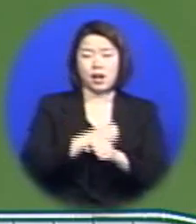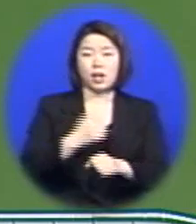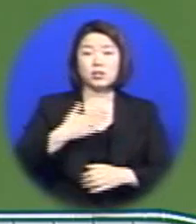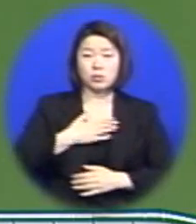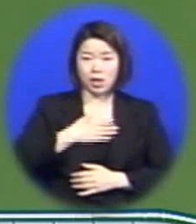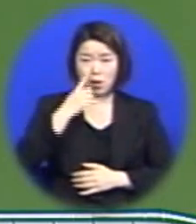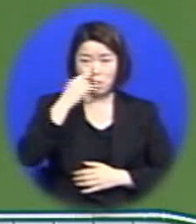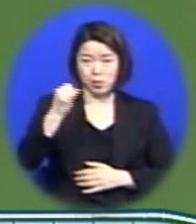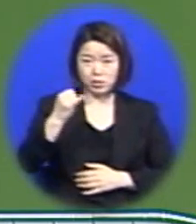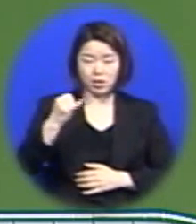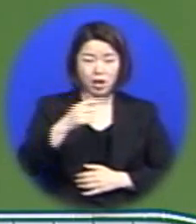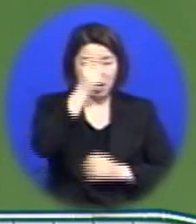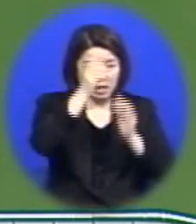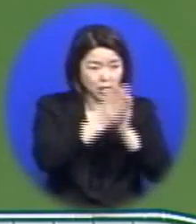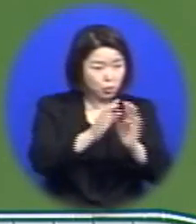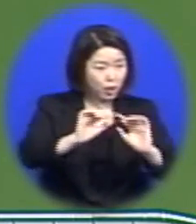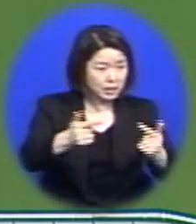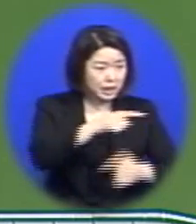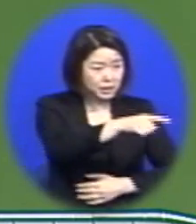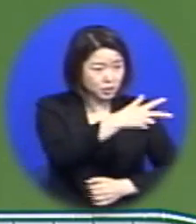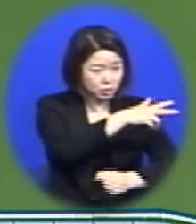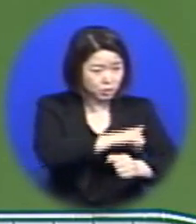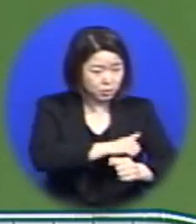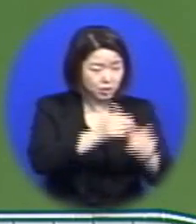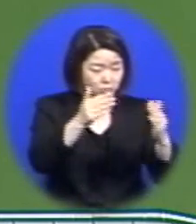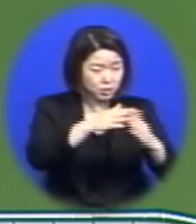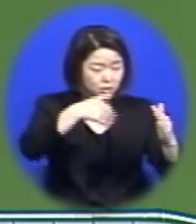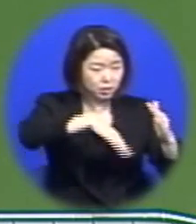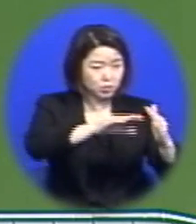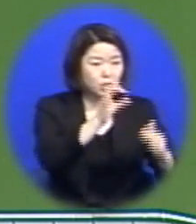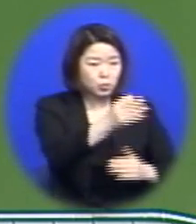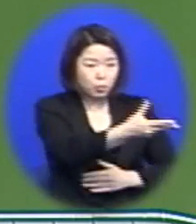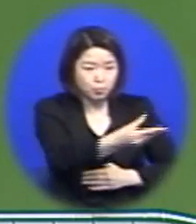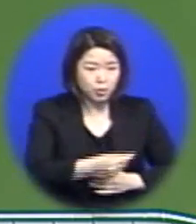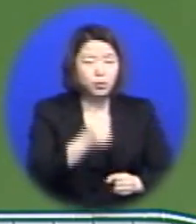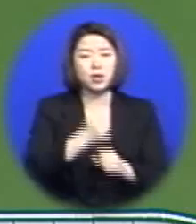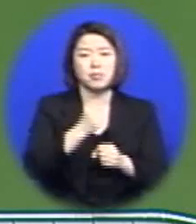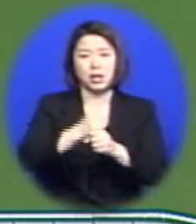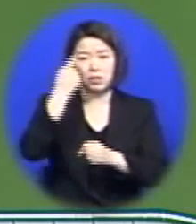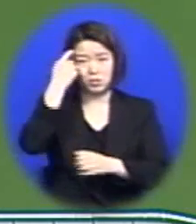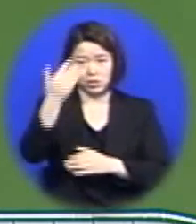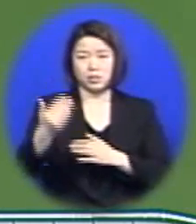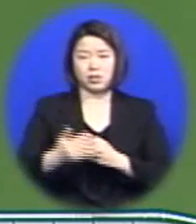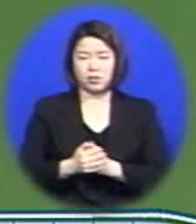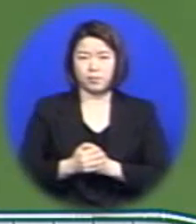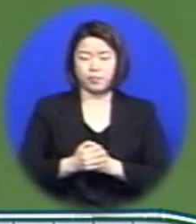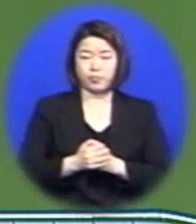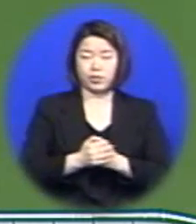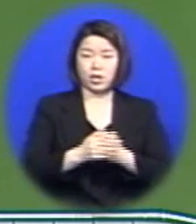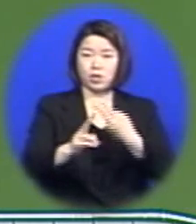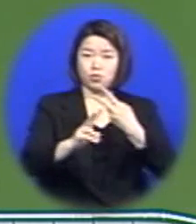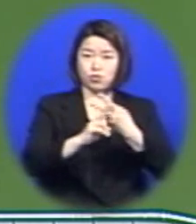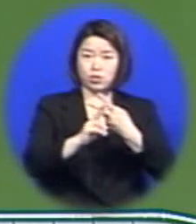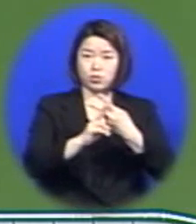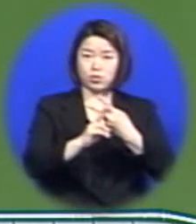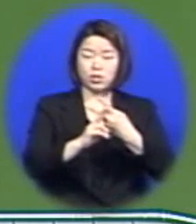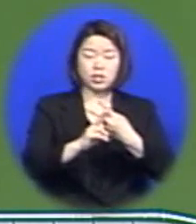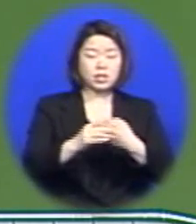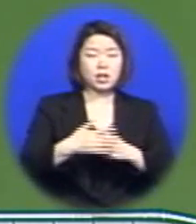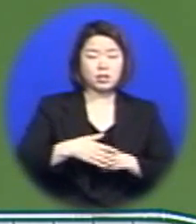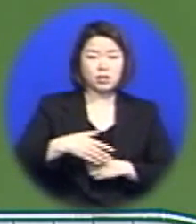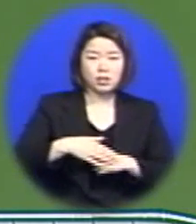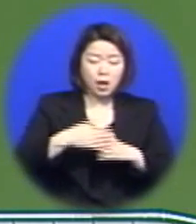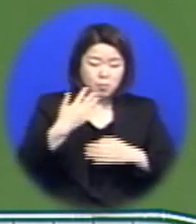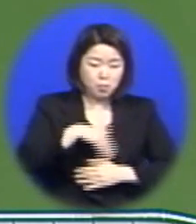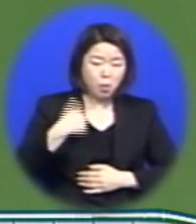집사님 집에 가서 돈 빌려올 수 있게 하시냐 말입니다 중학교 2학년 때 몸이 아파서 학교를